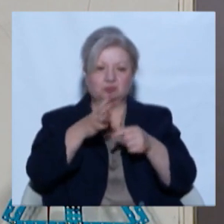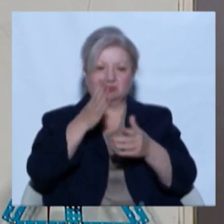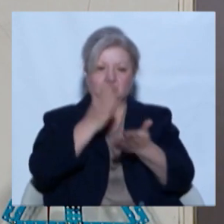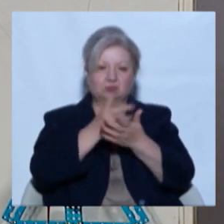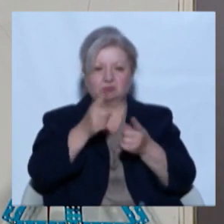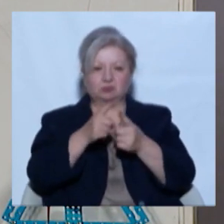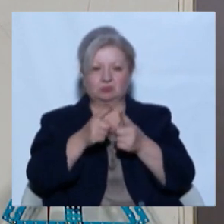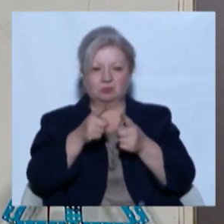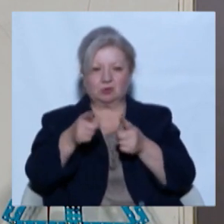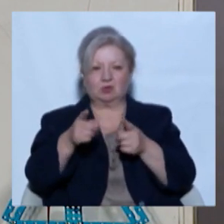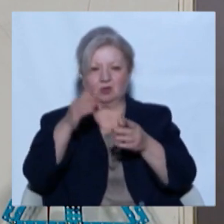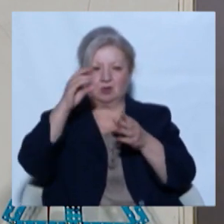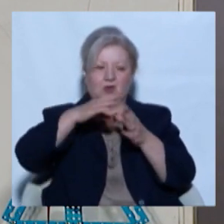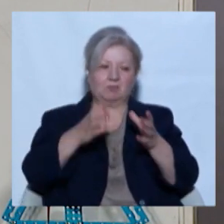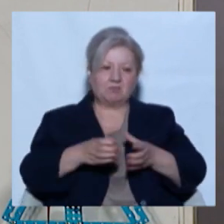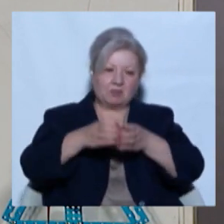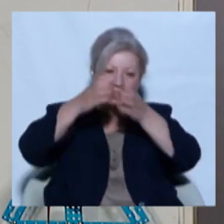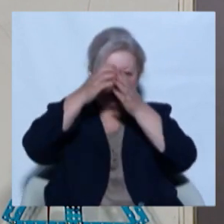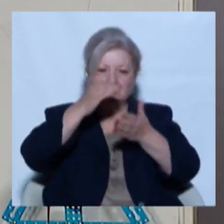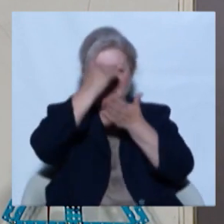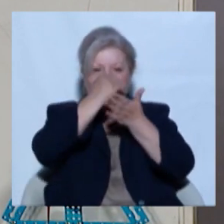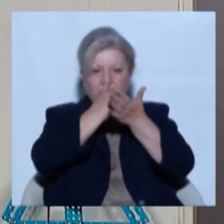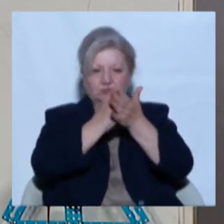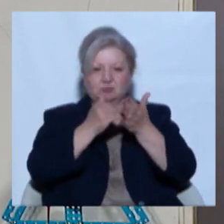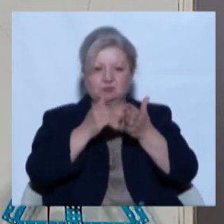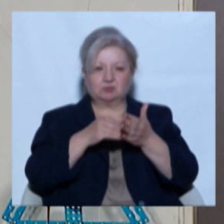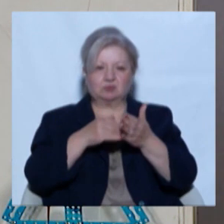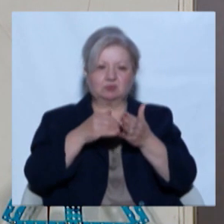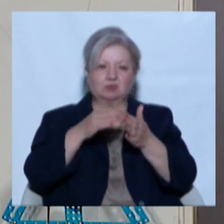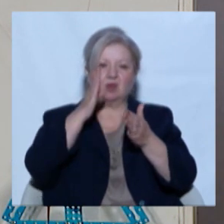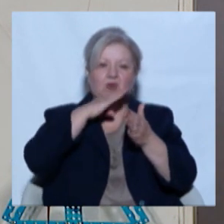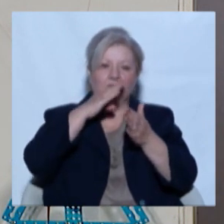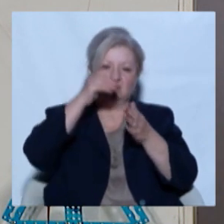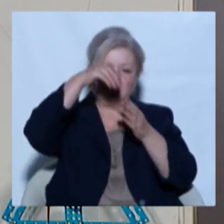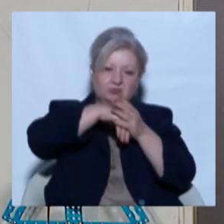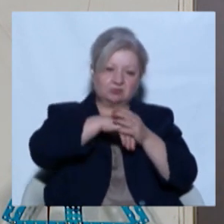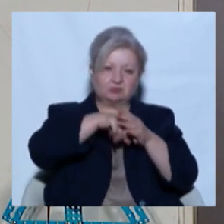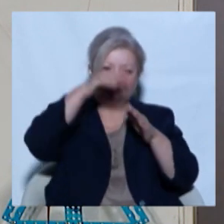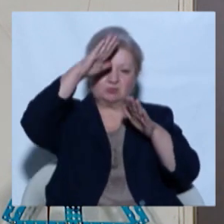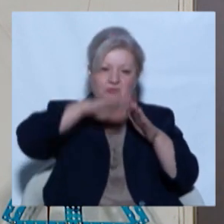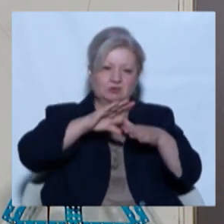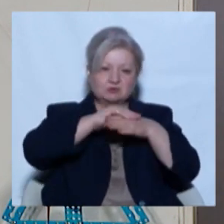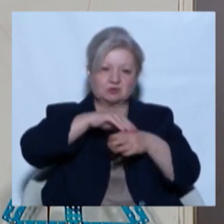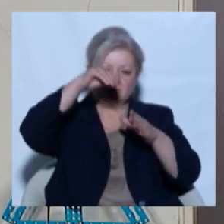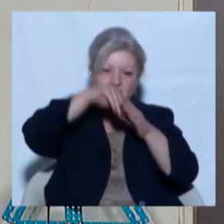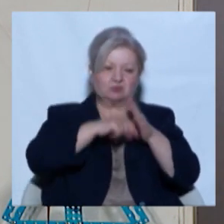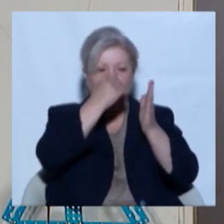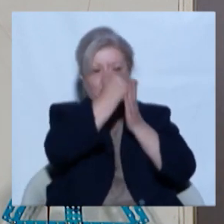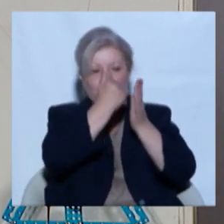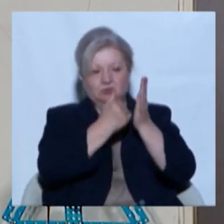რომელიც გულისხმობს, რომ მენზურაში, დანაყოფიან მენზურაში ჩავძირავთ სხეულს და დანაყოფის